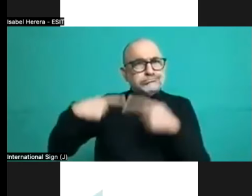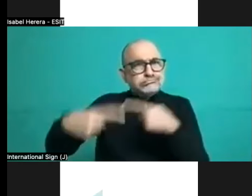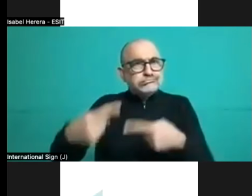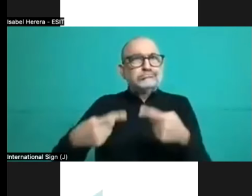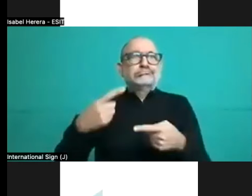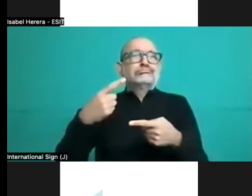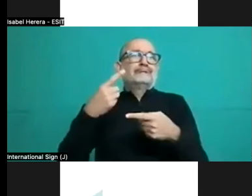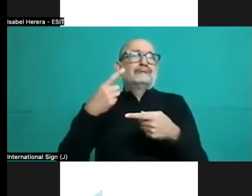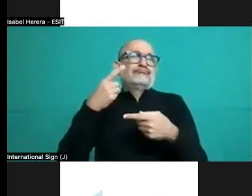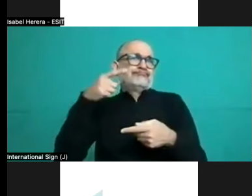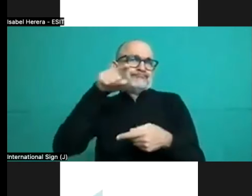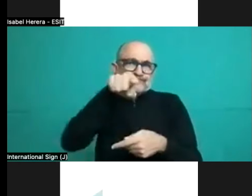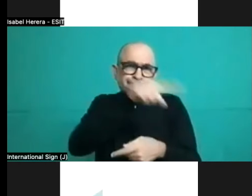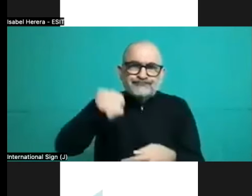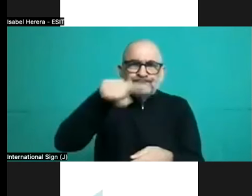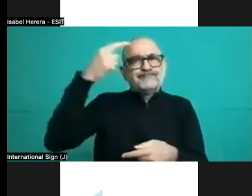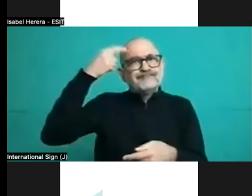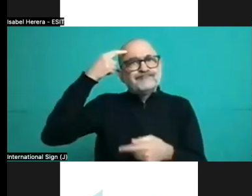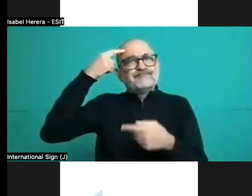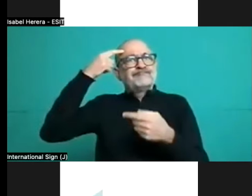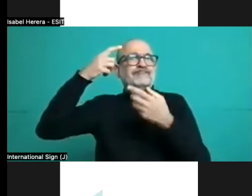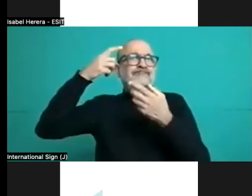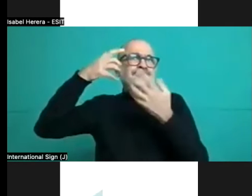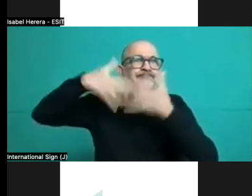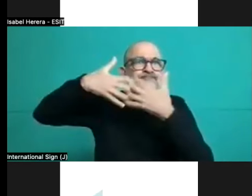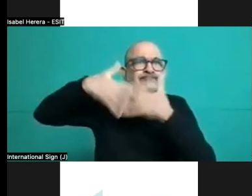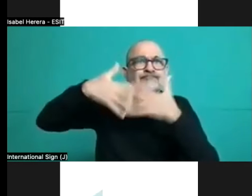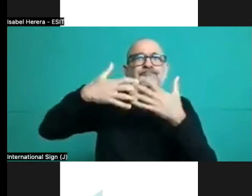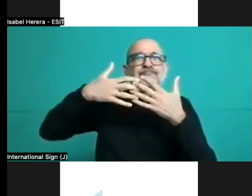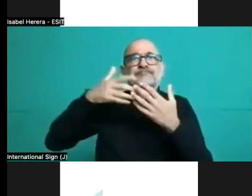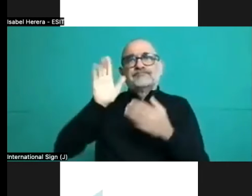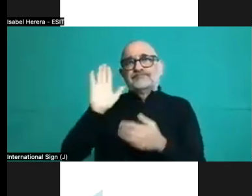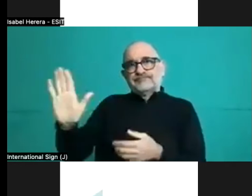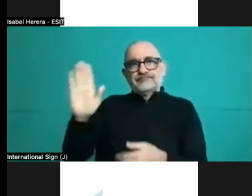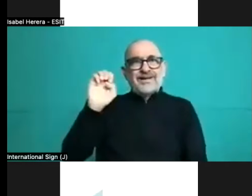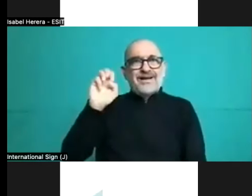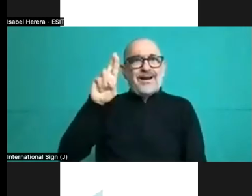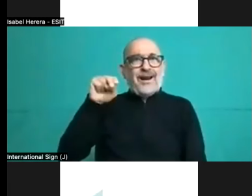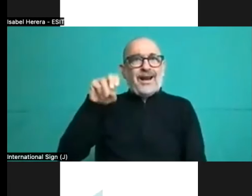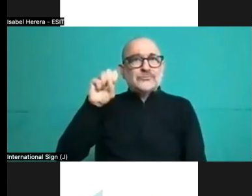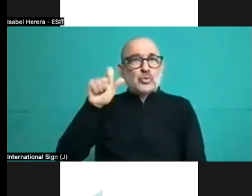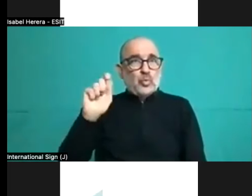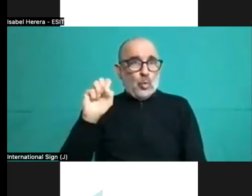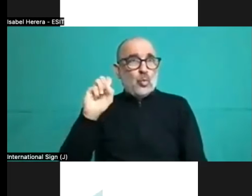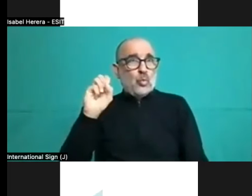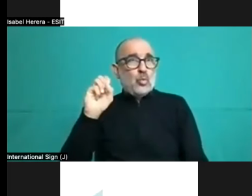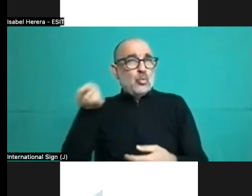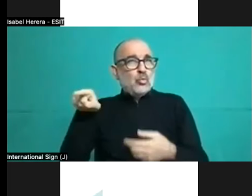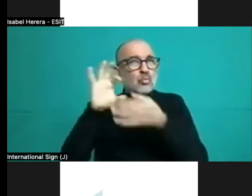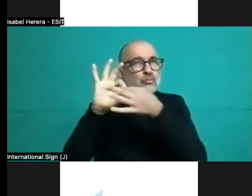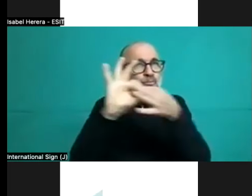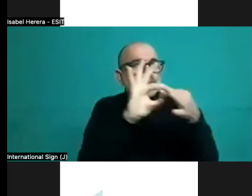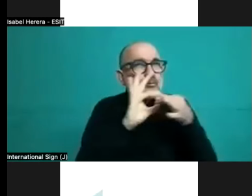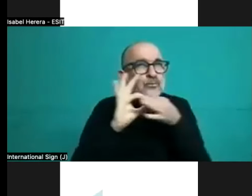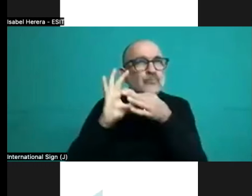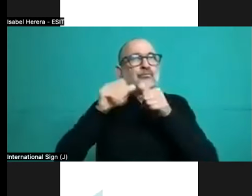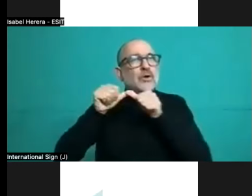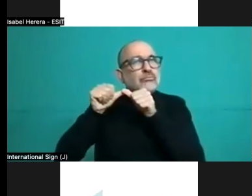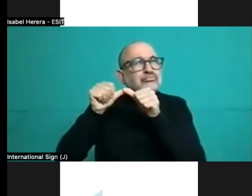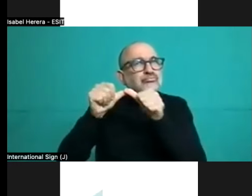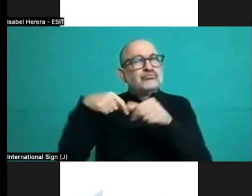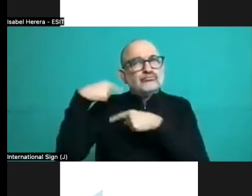Or, toutes ces réflexions d'Ernesto restent très d'actualité. Il y a encore beaucoup d'asymétries. C'est notre défi à